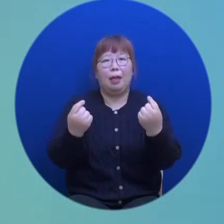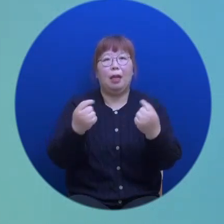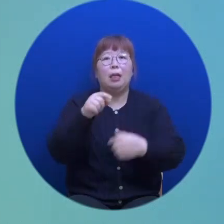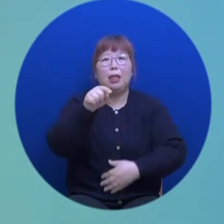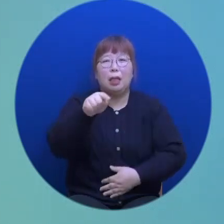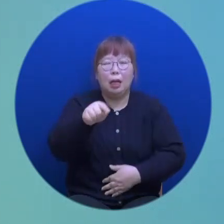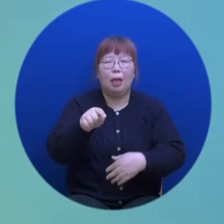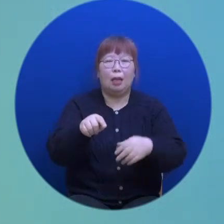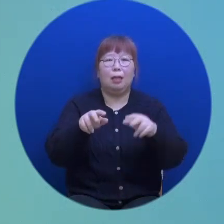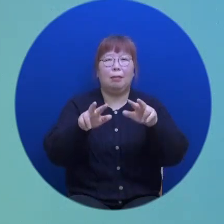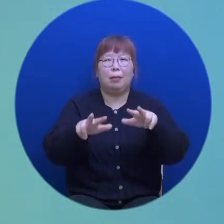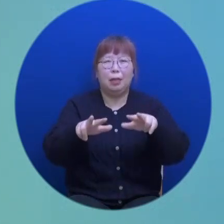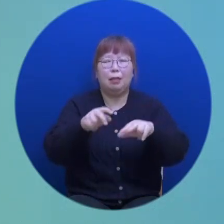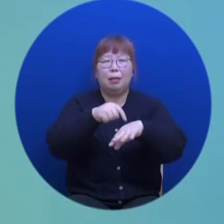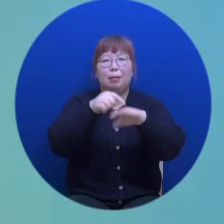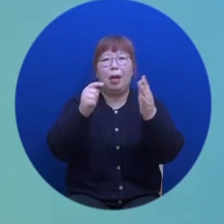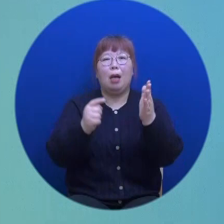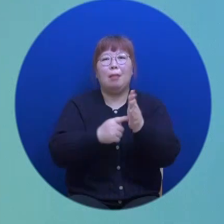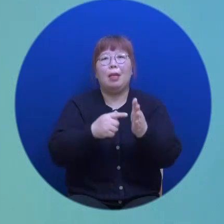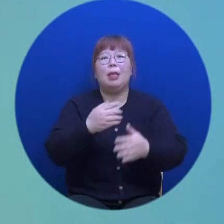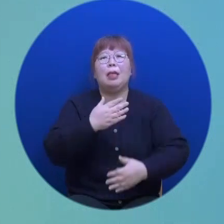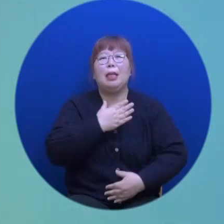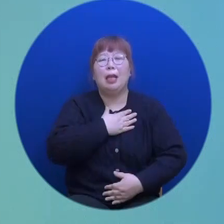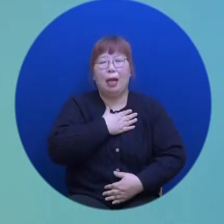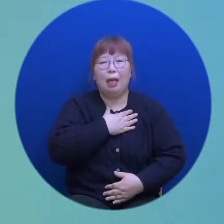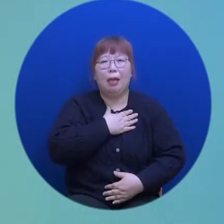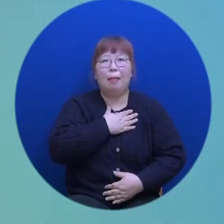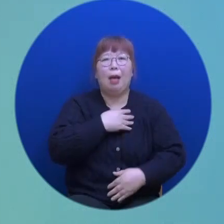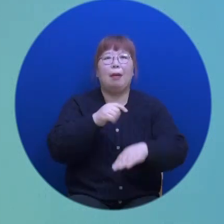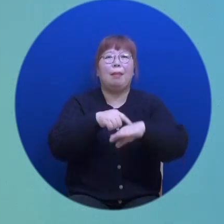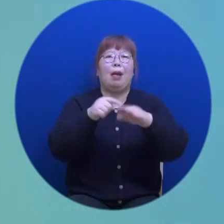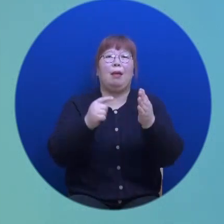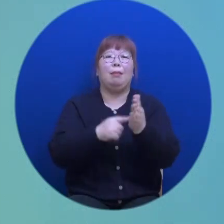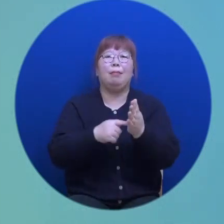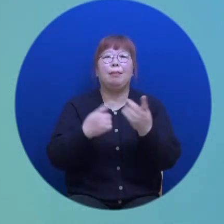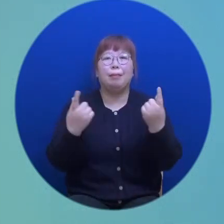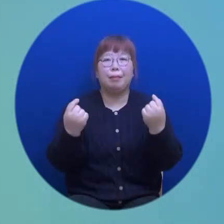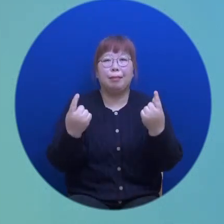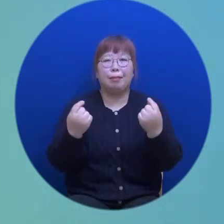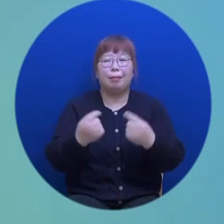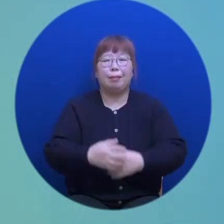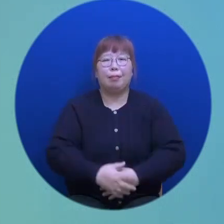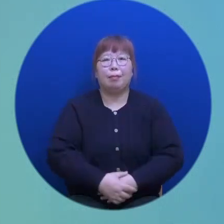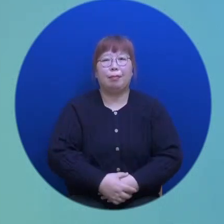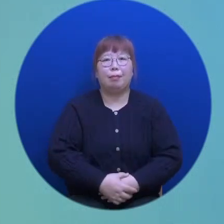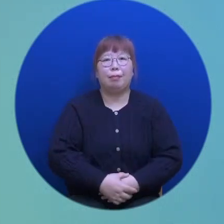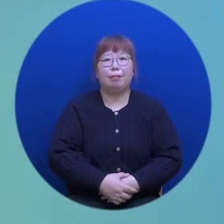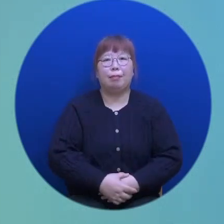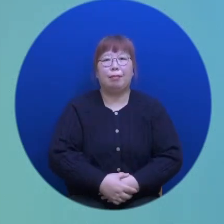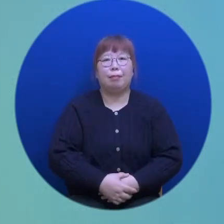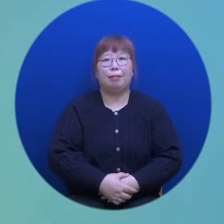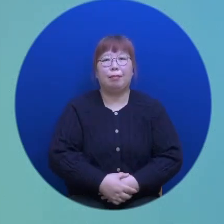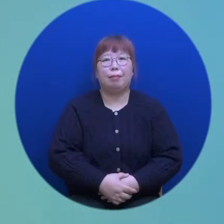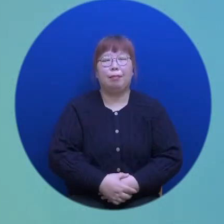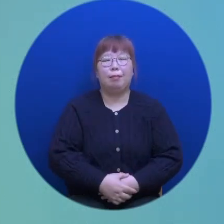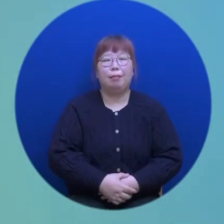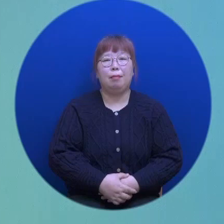그 마음이 나의 마음이란다. 이 말씀을 하고 계신